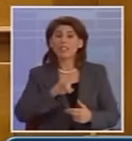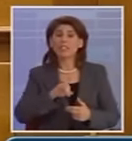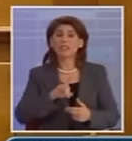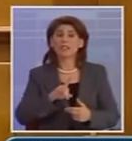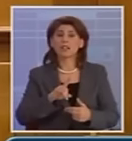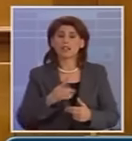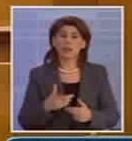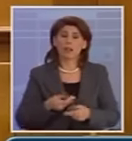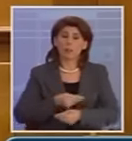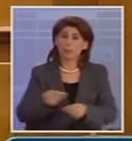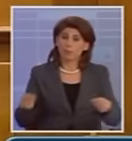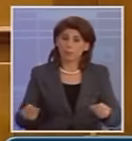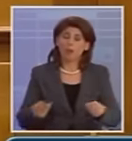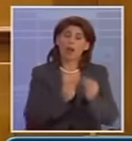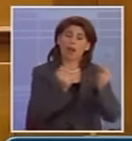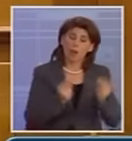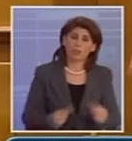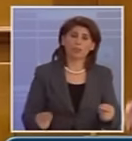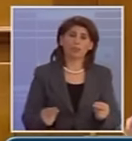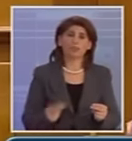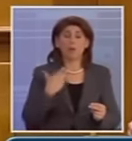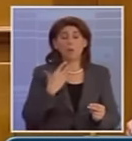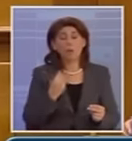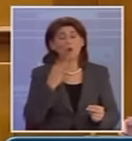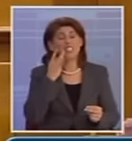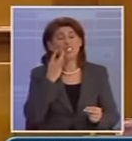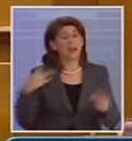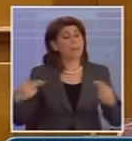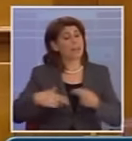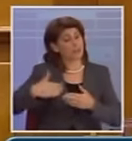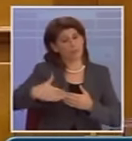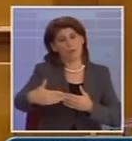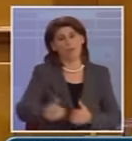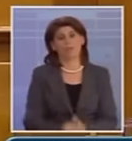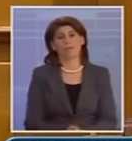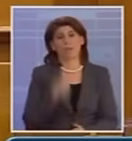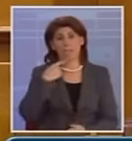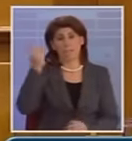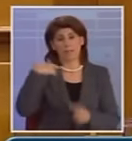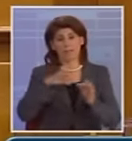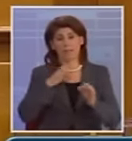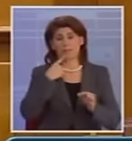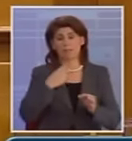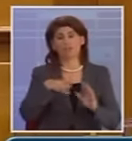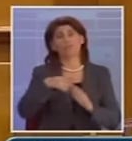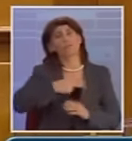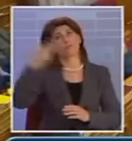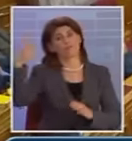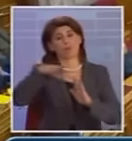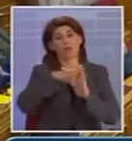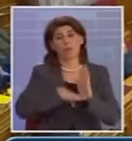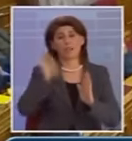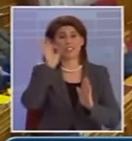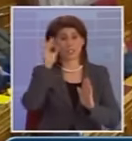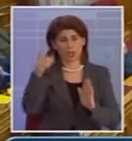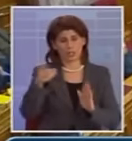οδυνηρές περικοπές. Πέρσι το Σεπτέμβριο εξαγγείλατε το περιβόητο πρόγραμμα της Θεσσαλονίκης, το